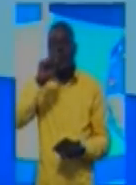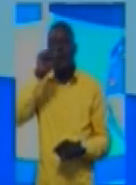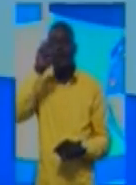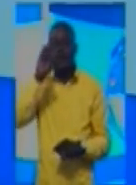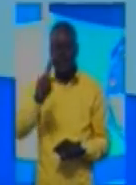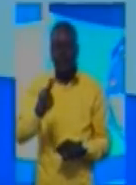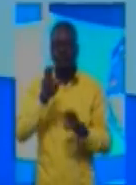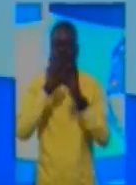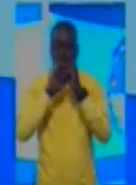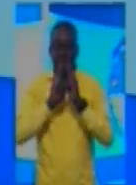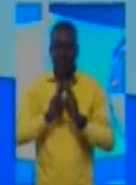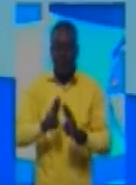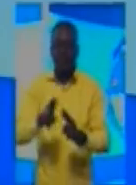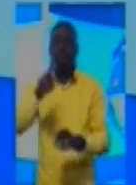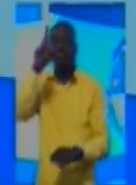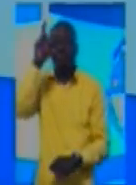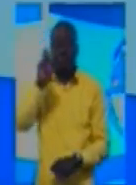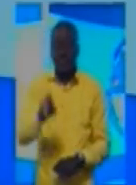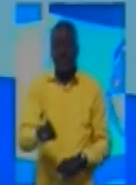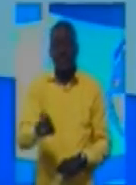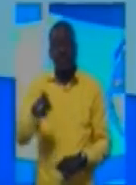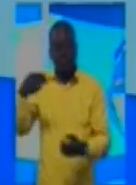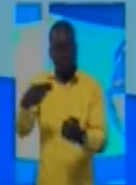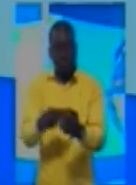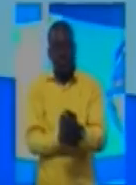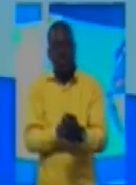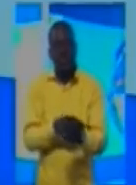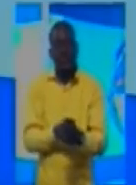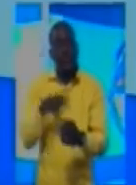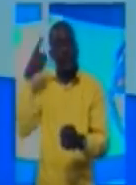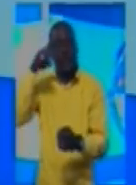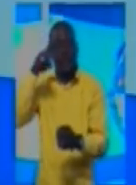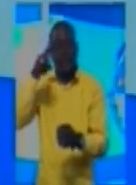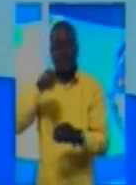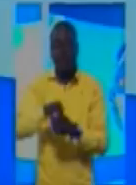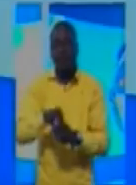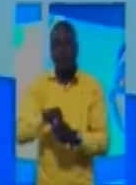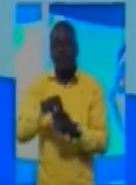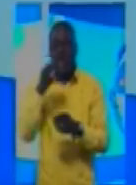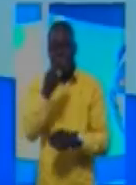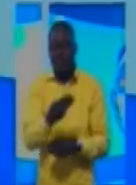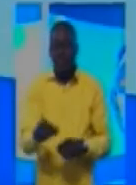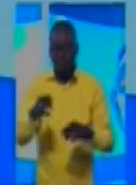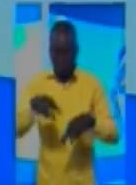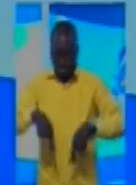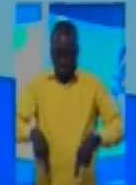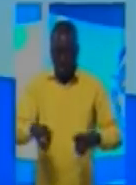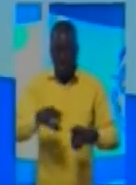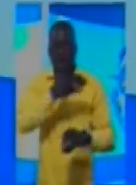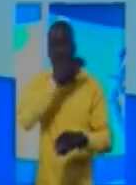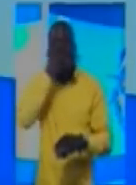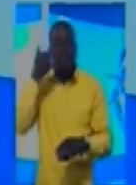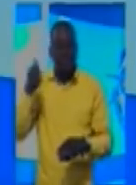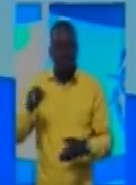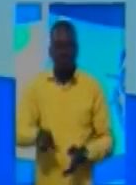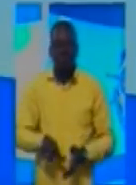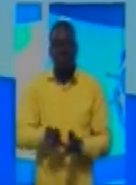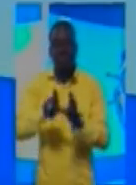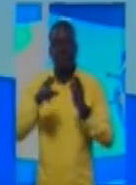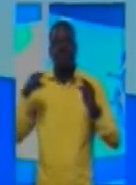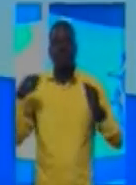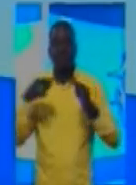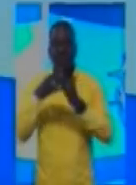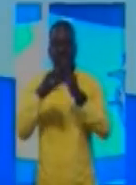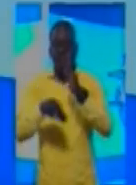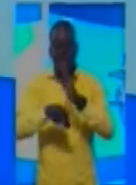répondre à l'impérieuse nécessité de modernisation et d'intensification des infrastructures routières pour mieux relever les défis de développement